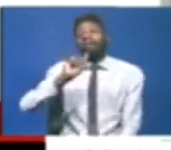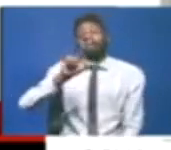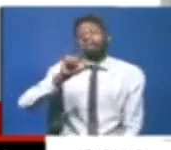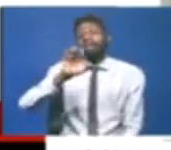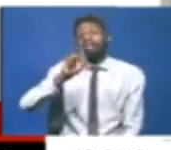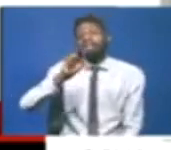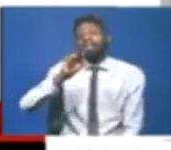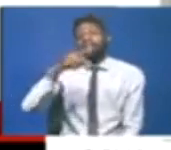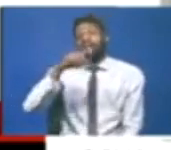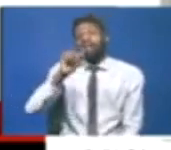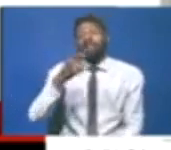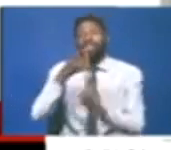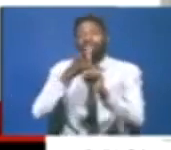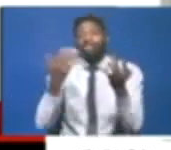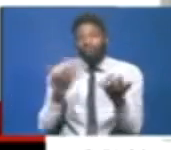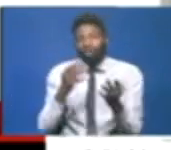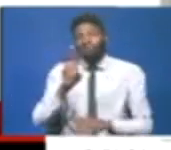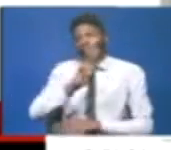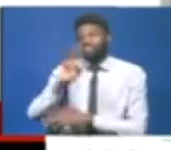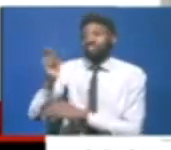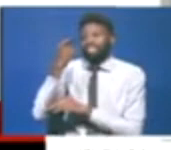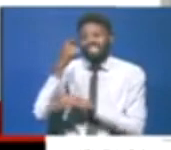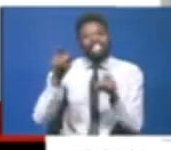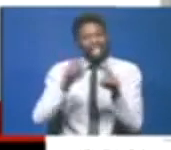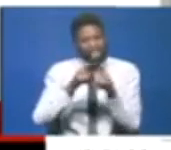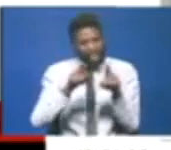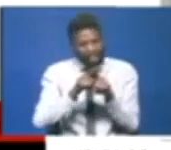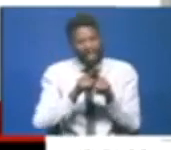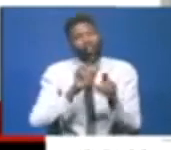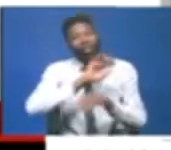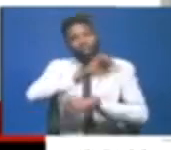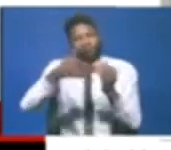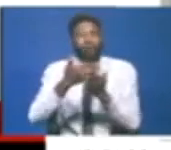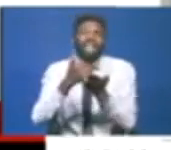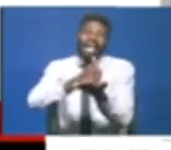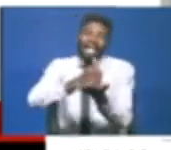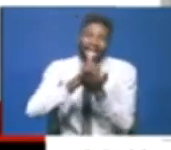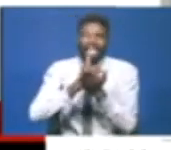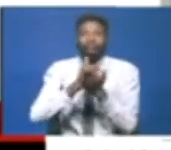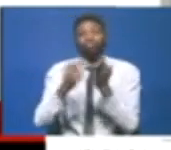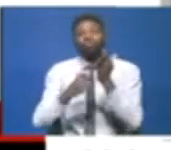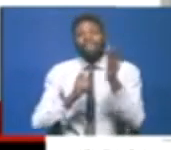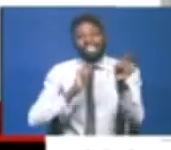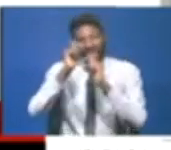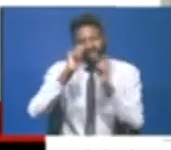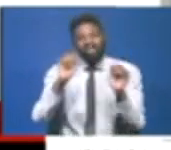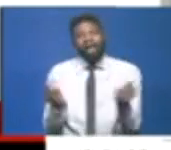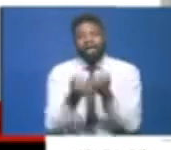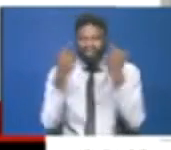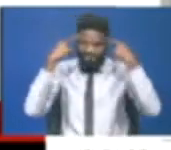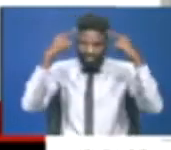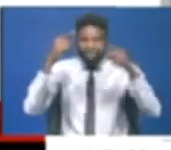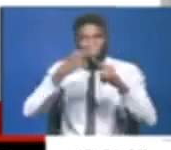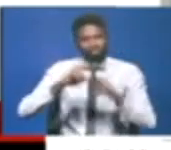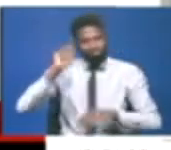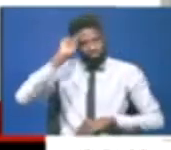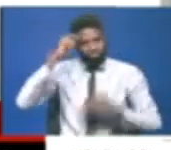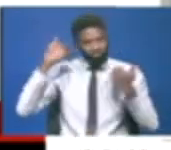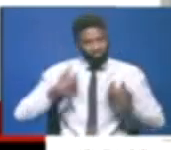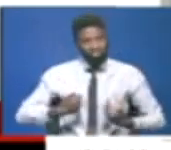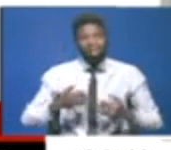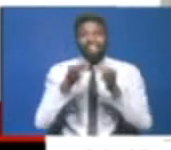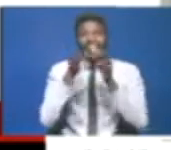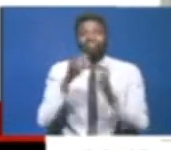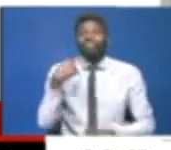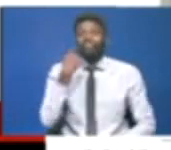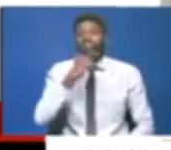anatoka kule eneo la magharibi mwa Kenya. Kwa niaba ya wale wote ambao wamefanikisha Tamrini, mimi naitwa Timothy Kipnusu, mfasiri wa lugha ya ishara ni Byron Abuli,